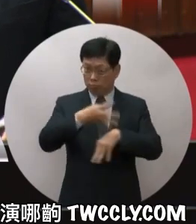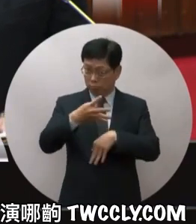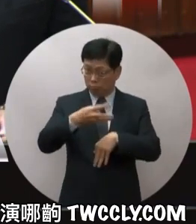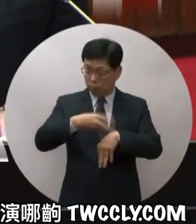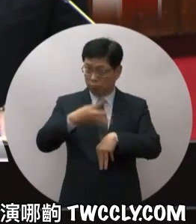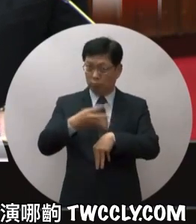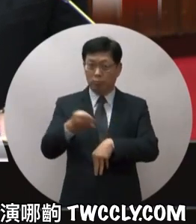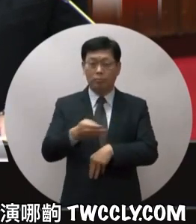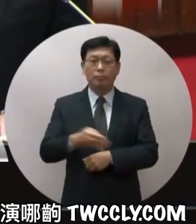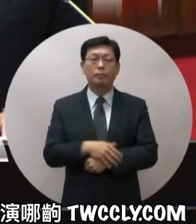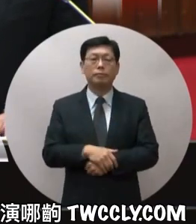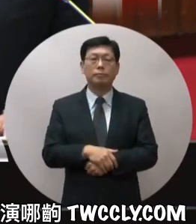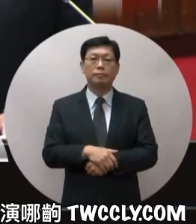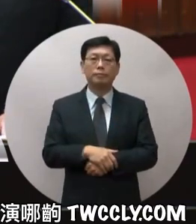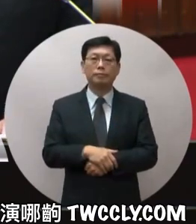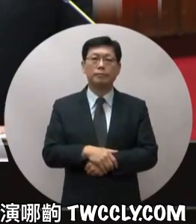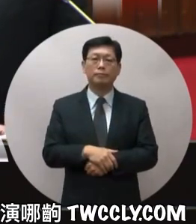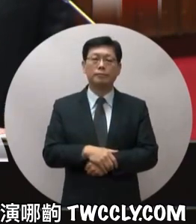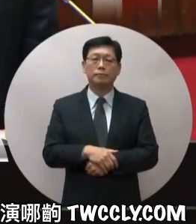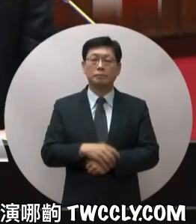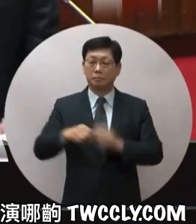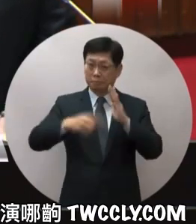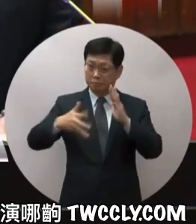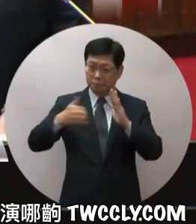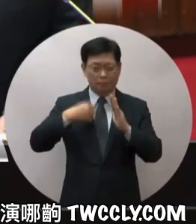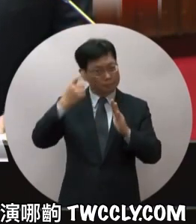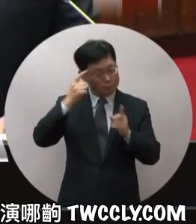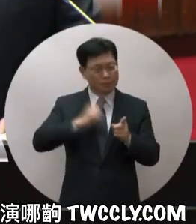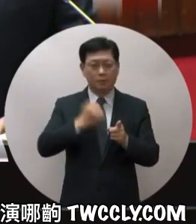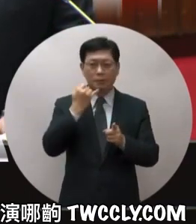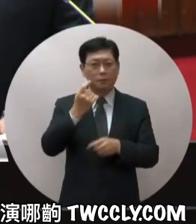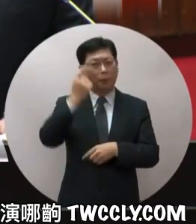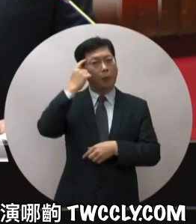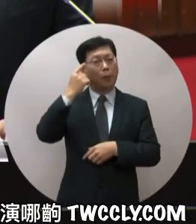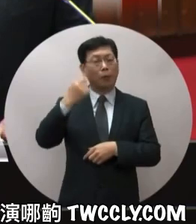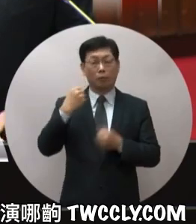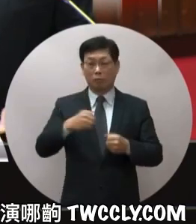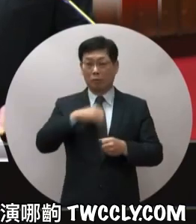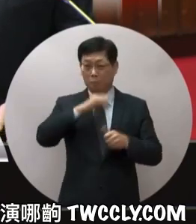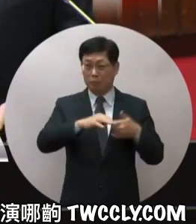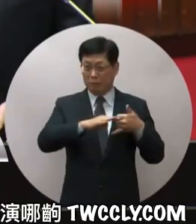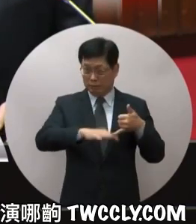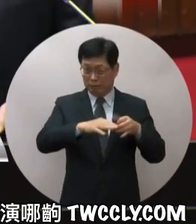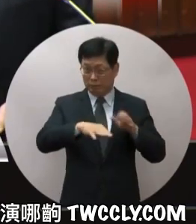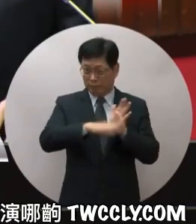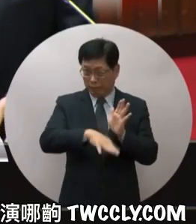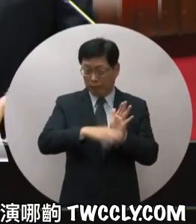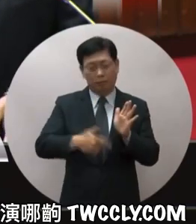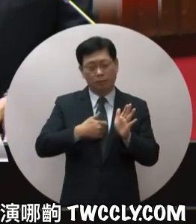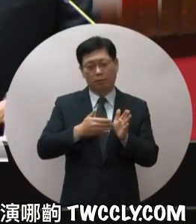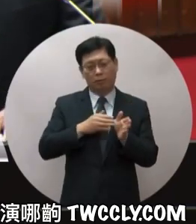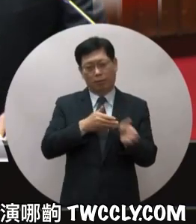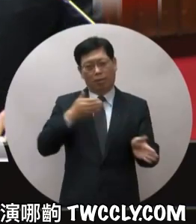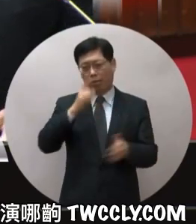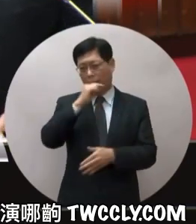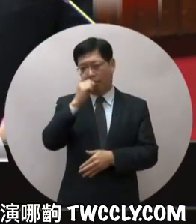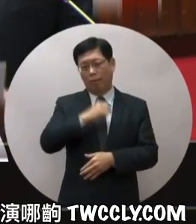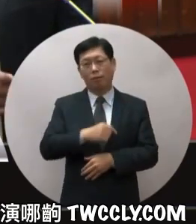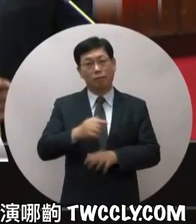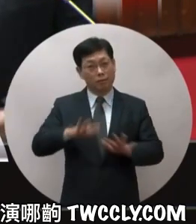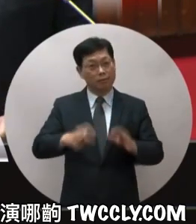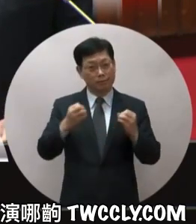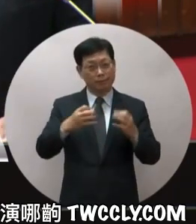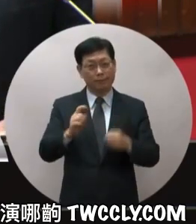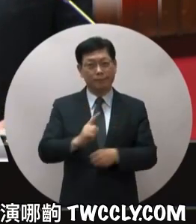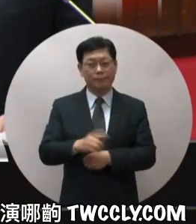三四點的時候好因為我想你可以感受到閩南交通的不方便所以今天我要跟你探